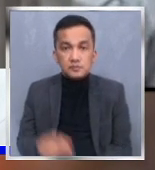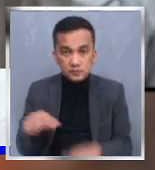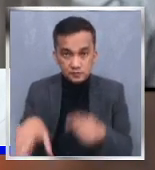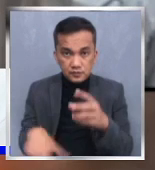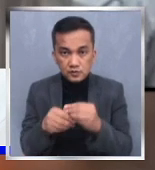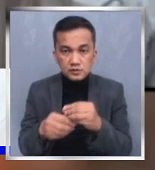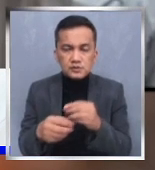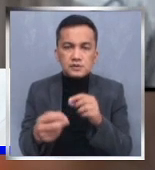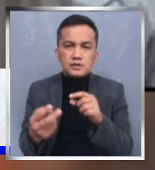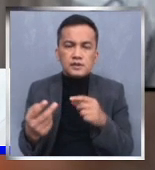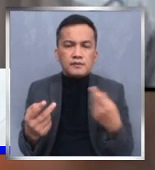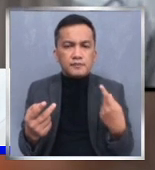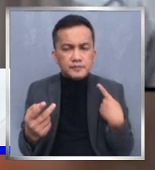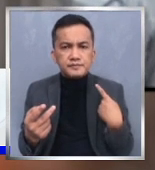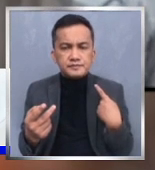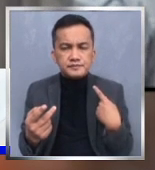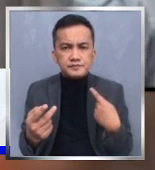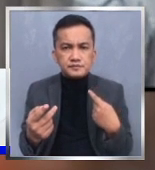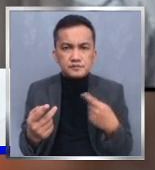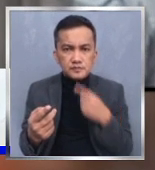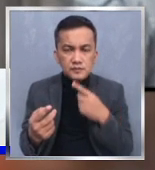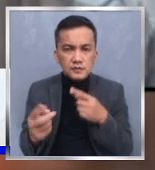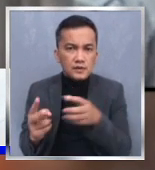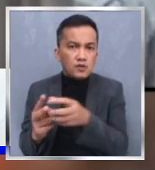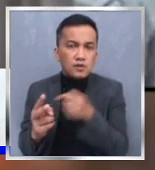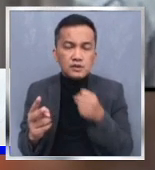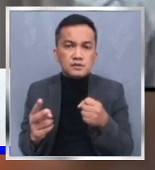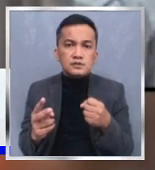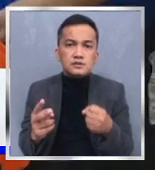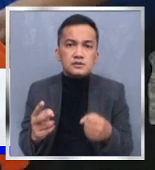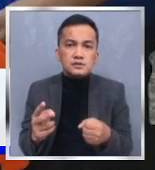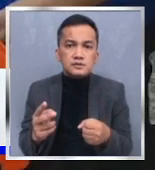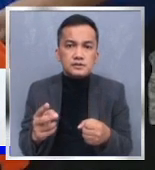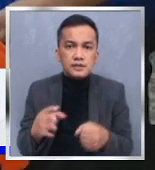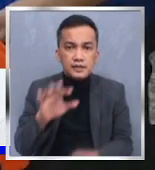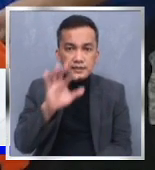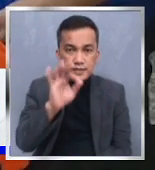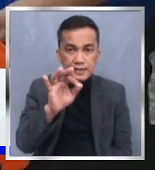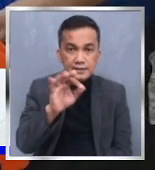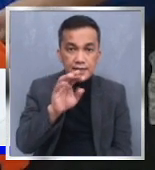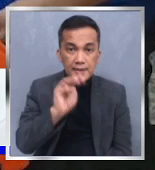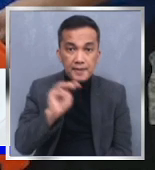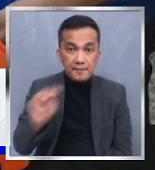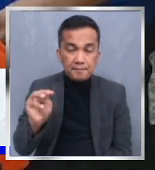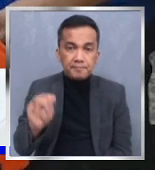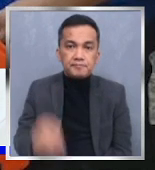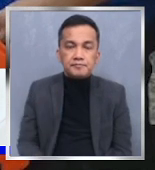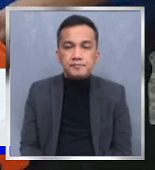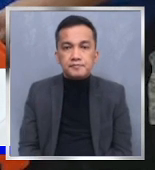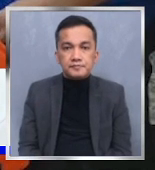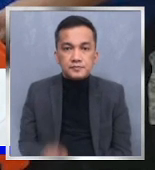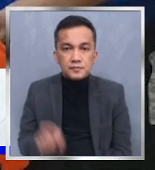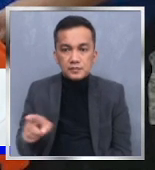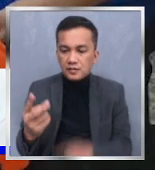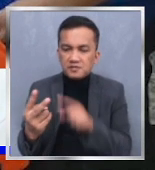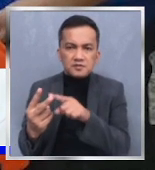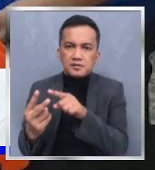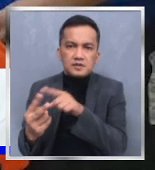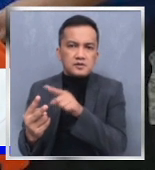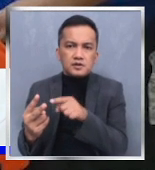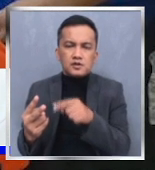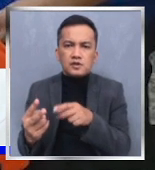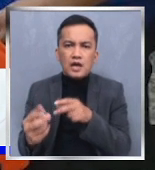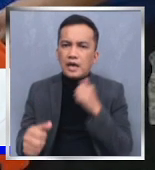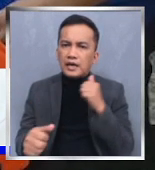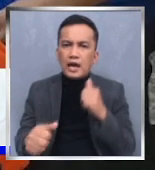tayong nakuhang 9mm. Tumanggi ang suspect na magbigay ng pahayag sa amin, pati sa mga pulis